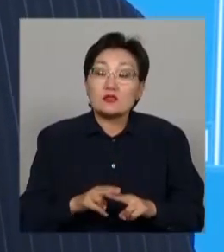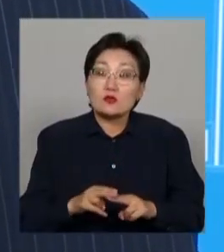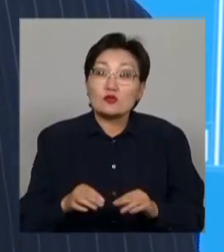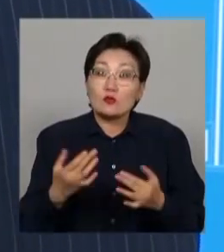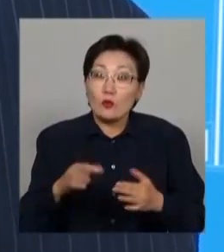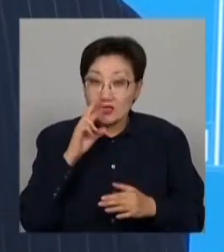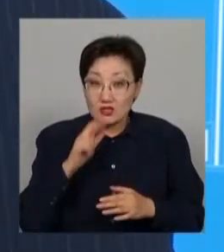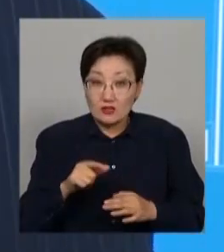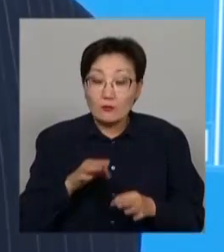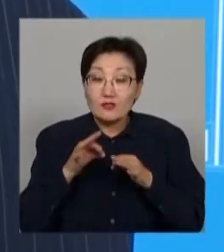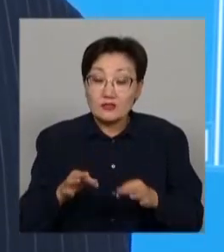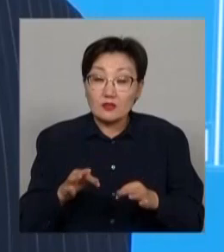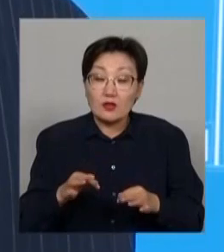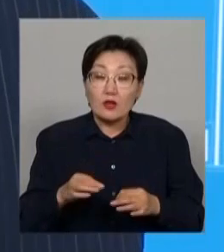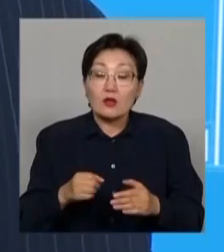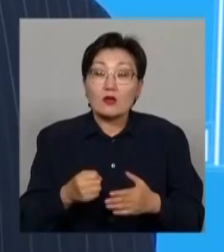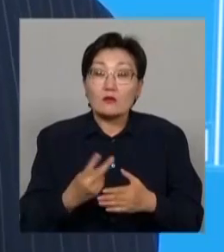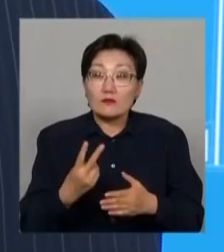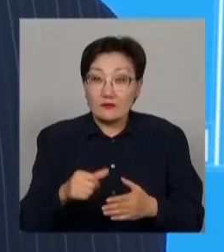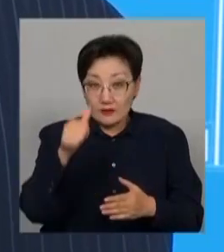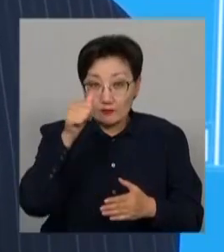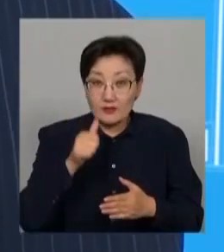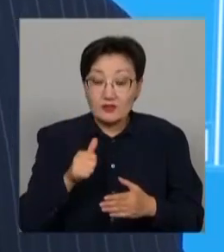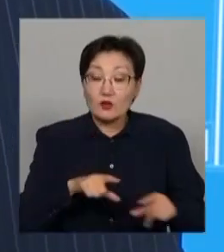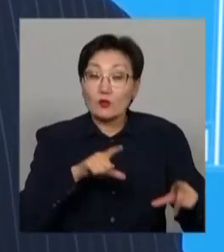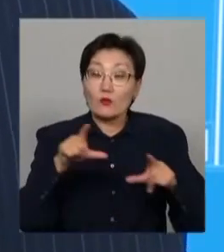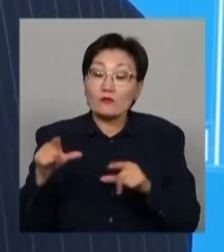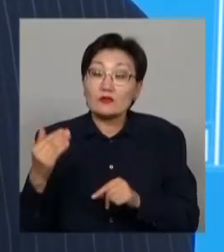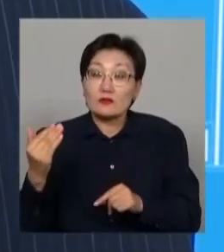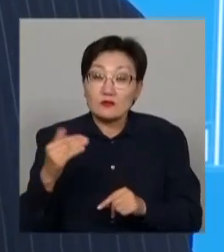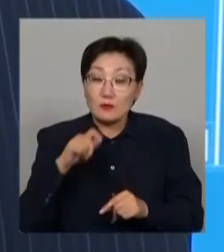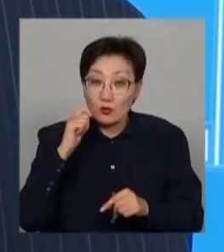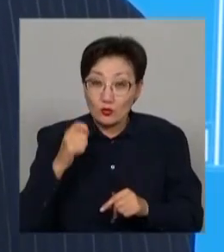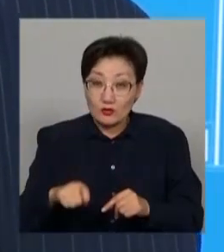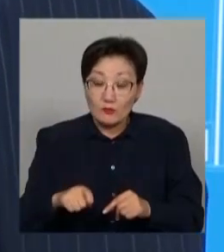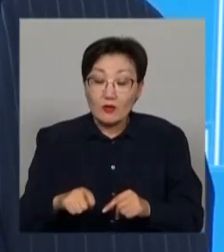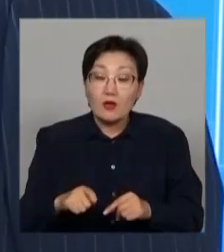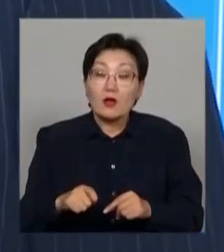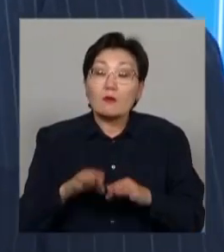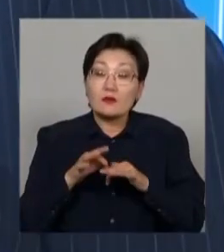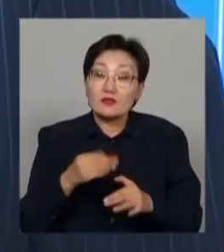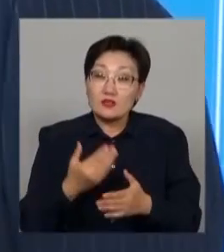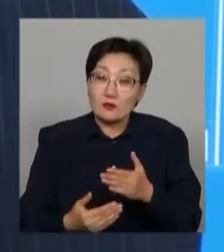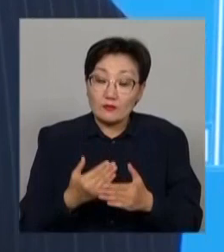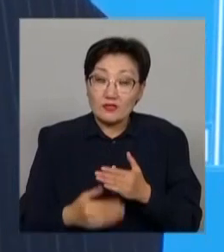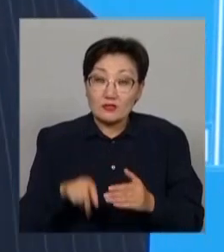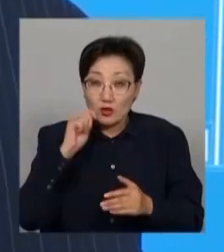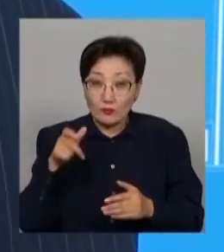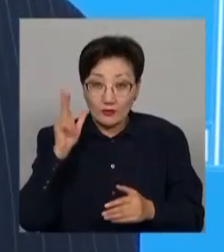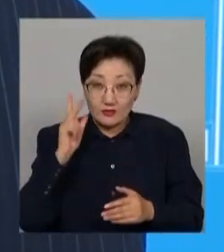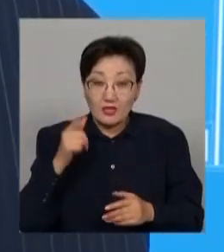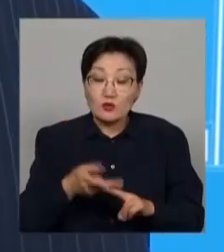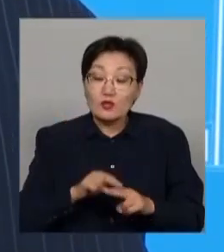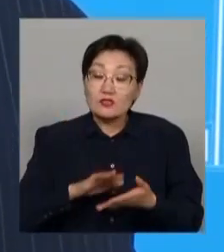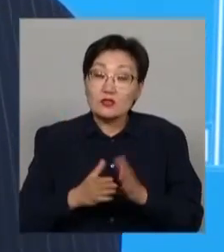высказываниях. Он до этого месяца два назад уезжал в свою страну, проводил консультации. Украинский МИД очень хорошо эту ситуацию